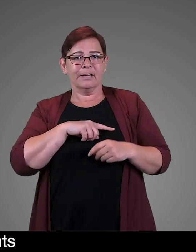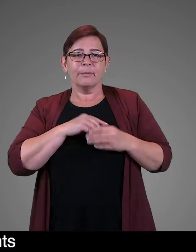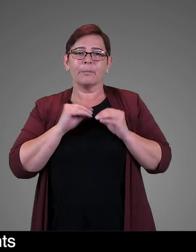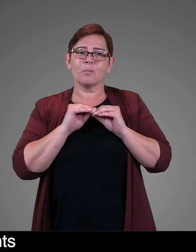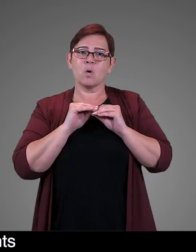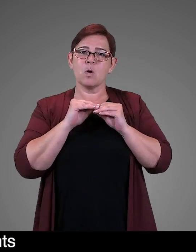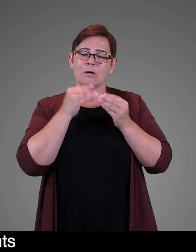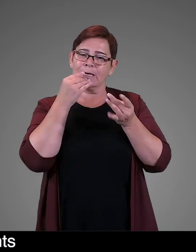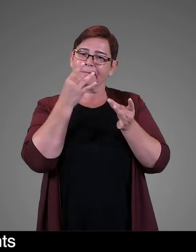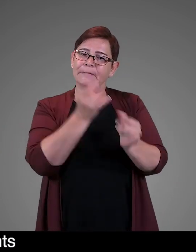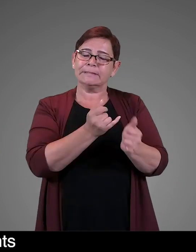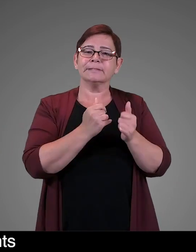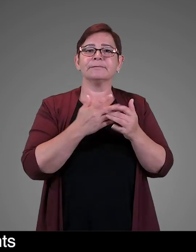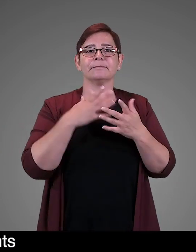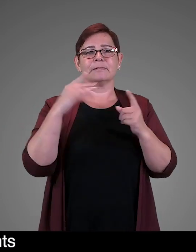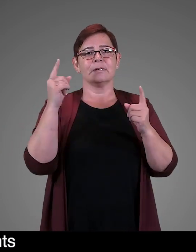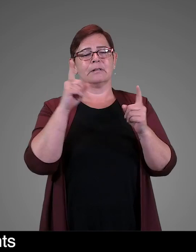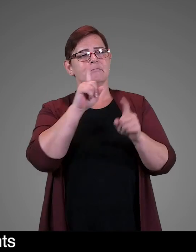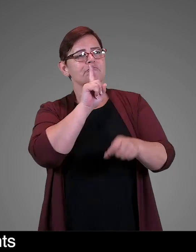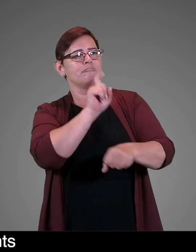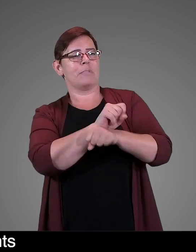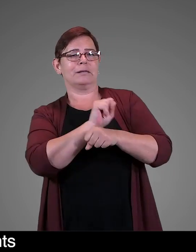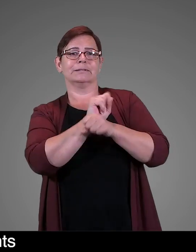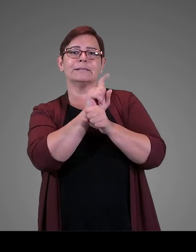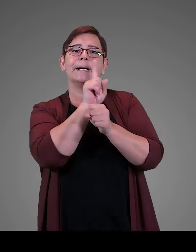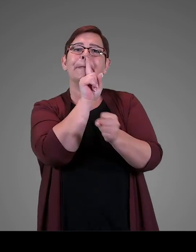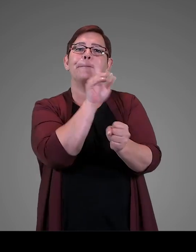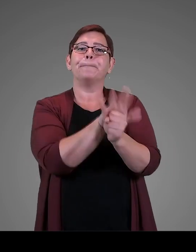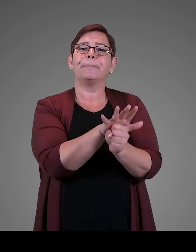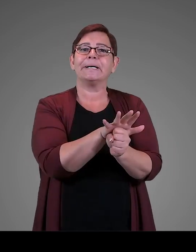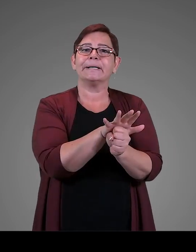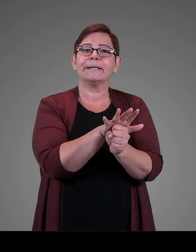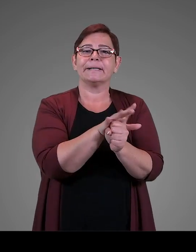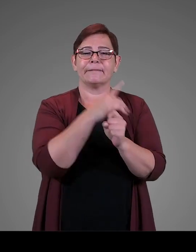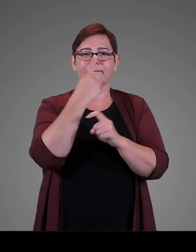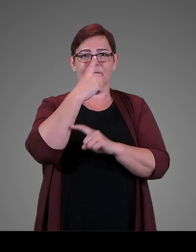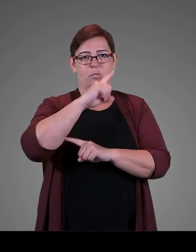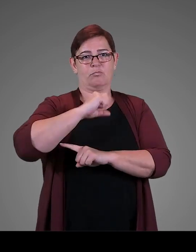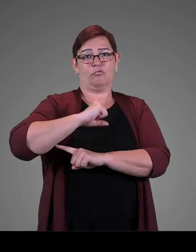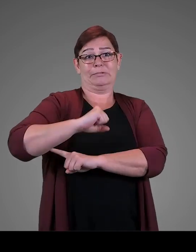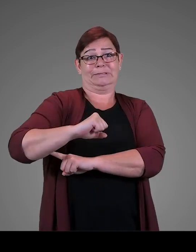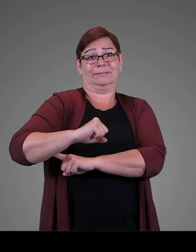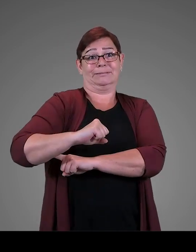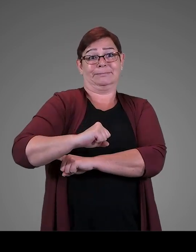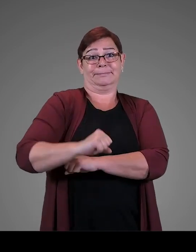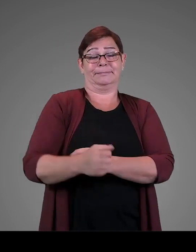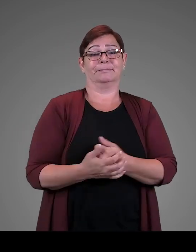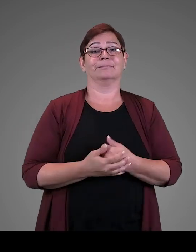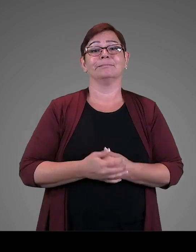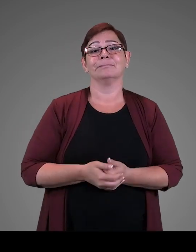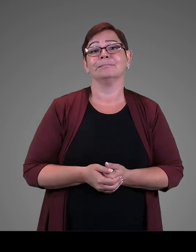des engagements de résistance plus efficaces et réalistes aussi.